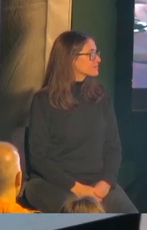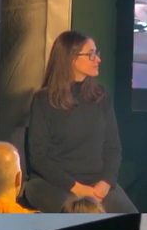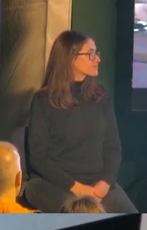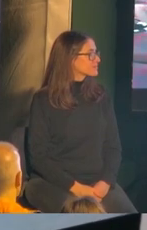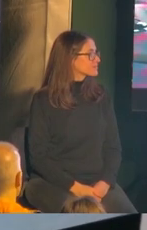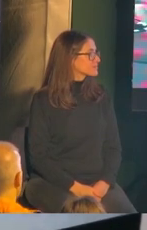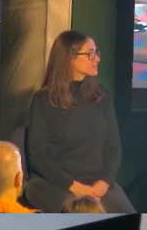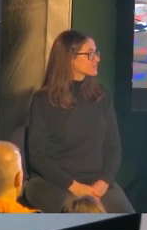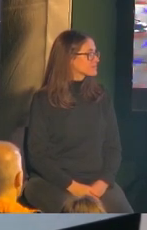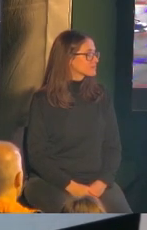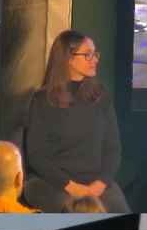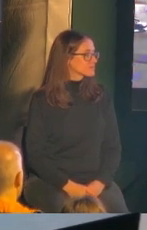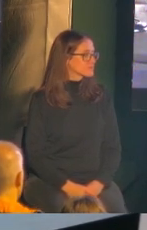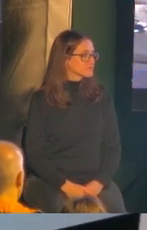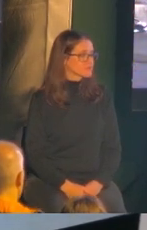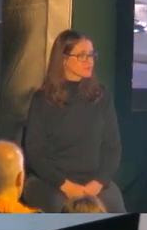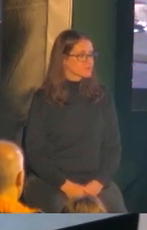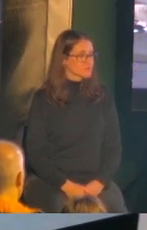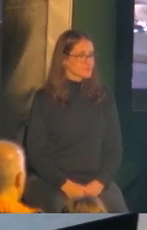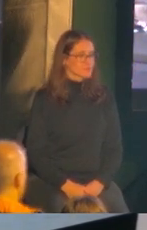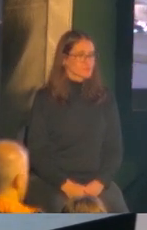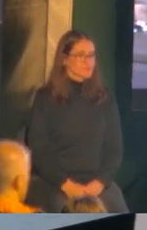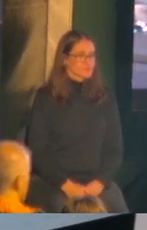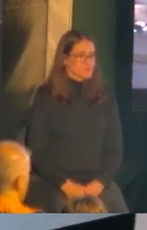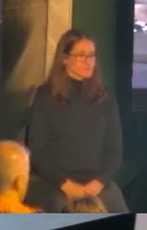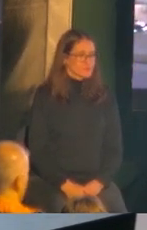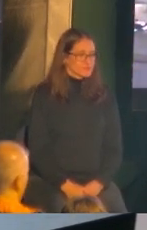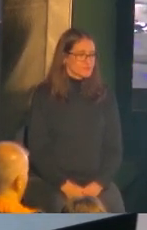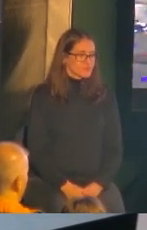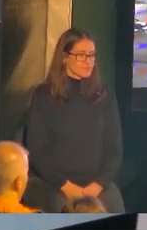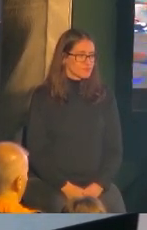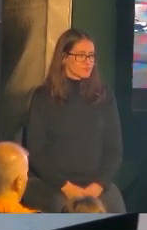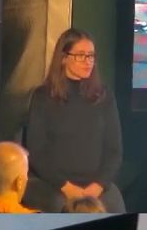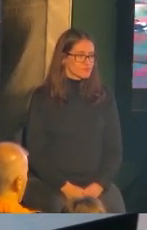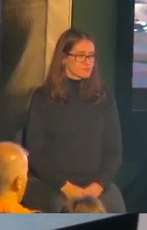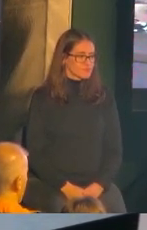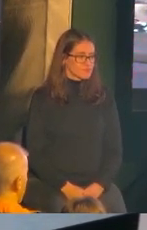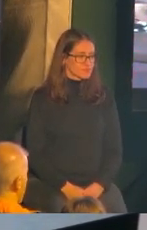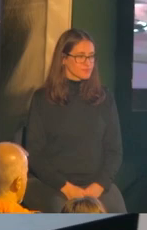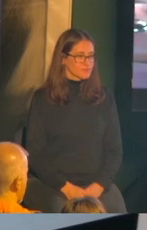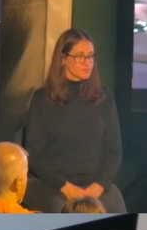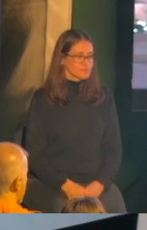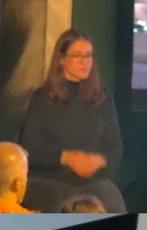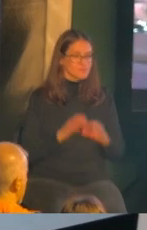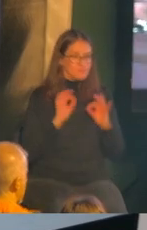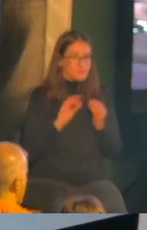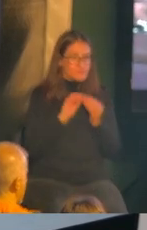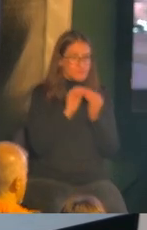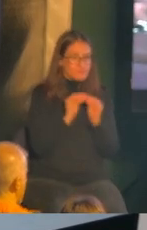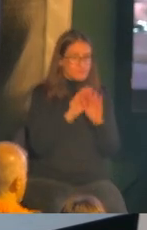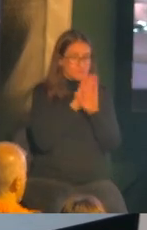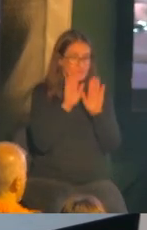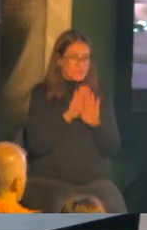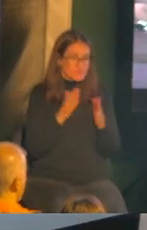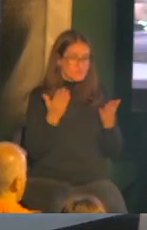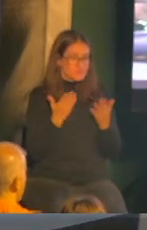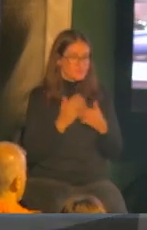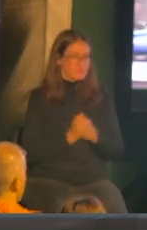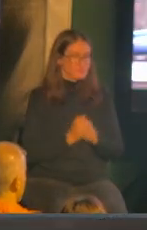Tinc trossets. Vale. Per tant, com l'acabo?